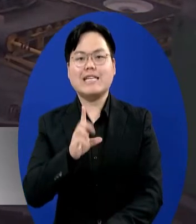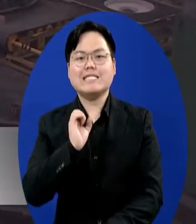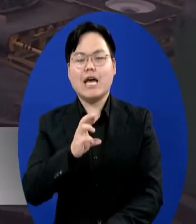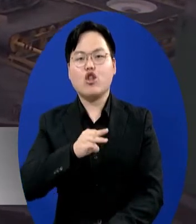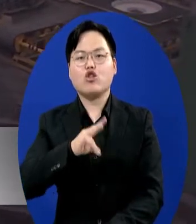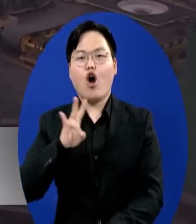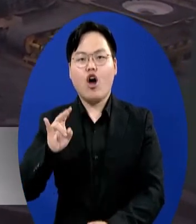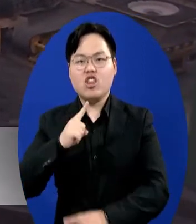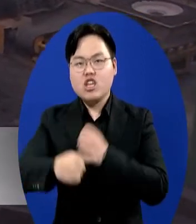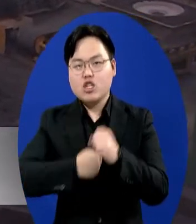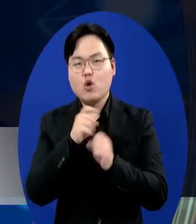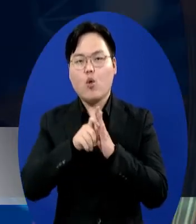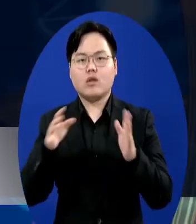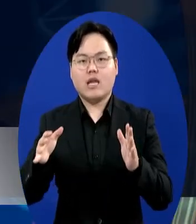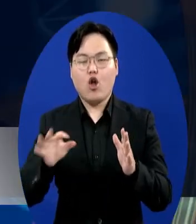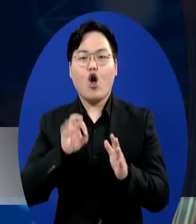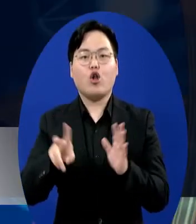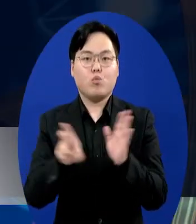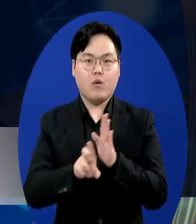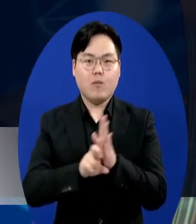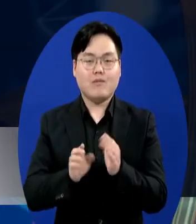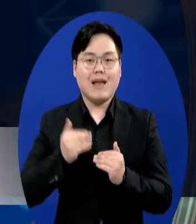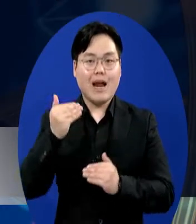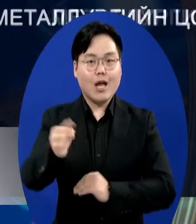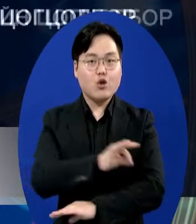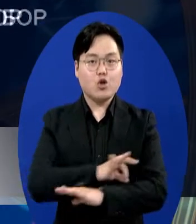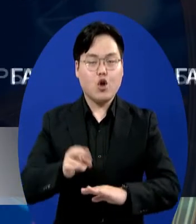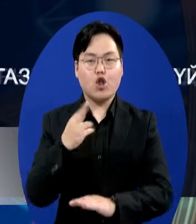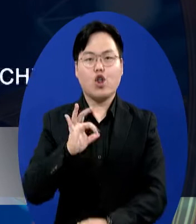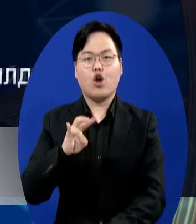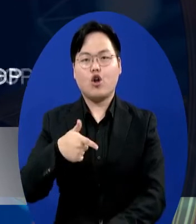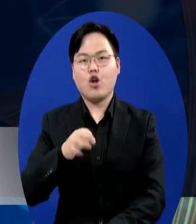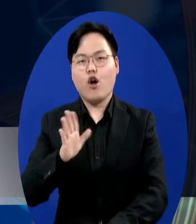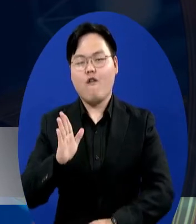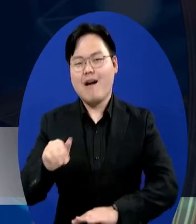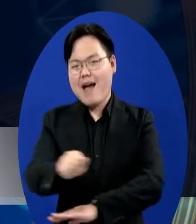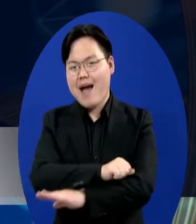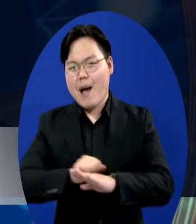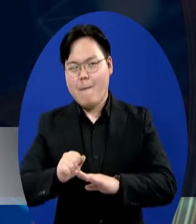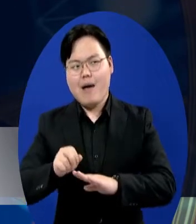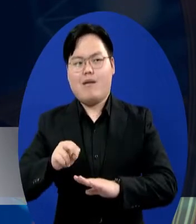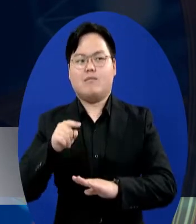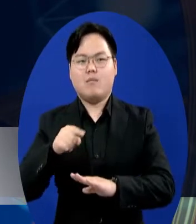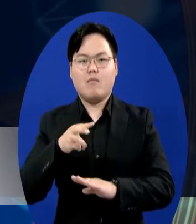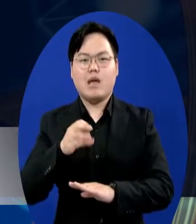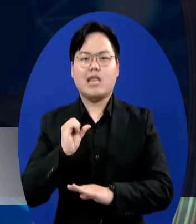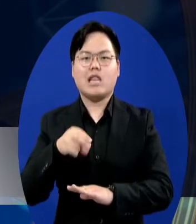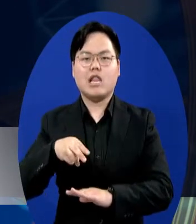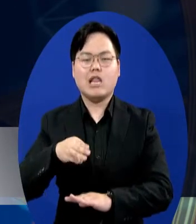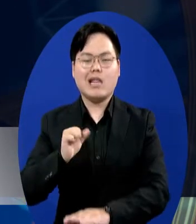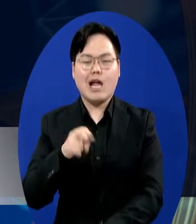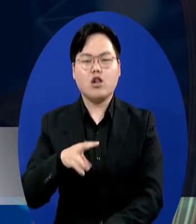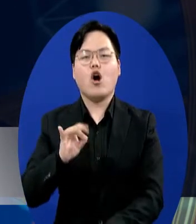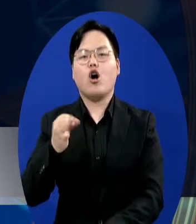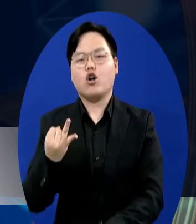хүчин чадалтай байх тооцоож гарсан. Дараагийн төсөл бол Дорногов аймаг дахь хар төмөрлөгийн үйлдвэр болон дархны металлургийн цогцолбор. Энэ төслүүдийг